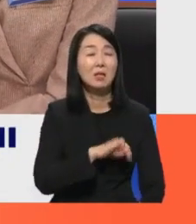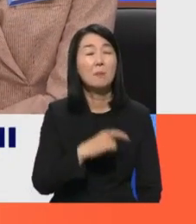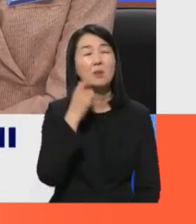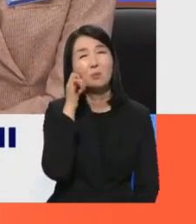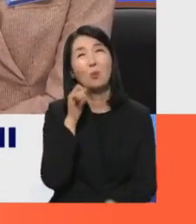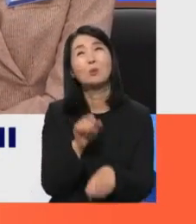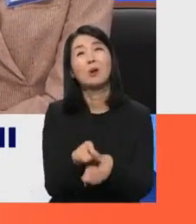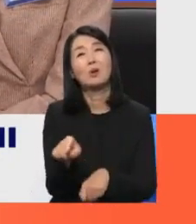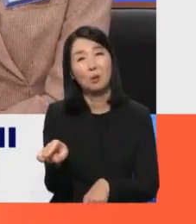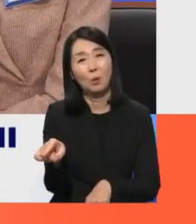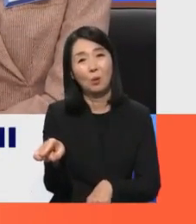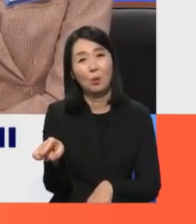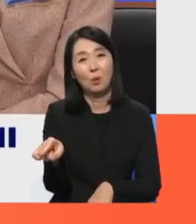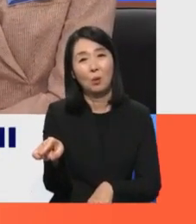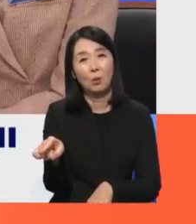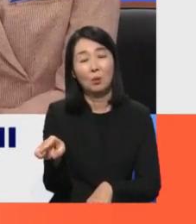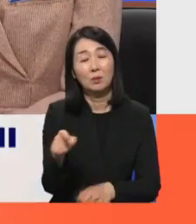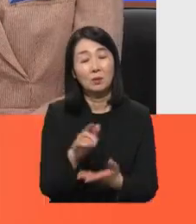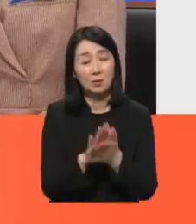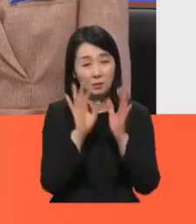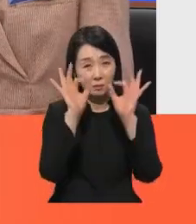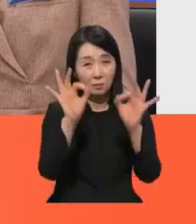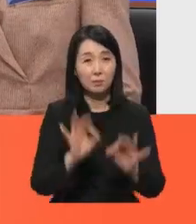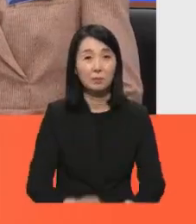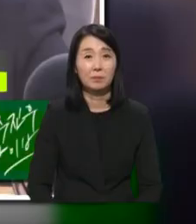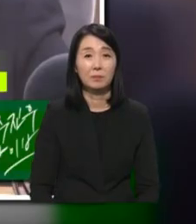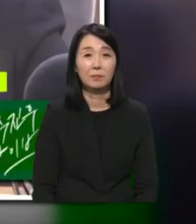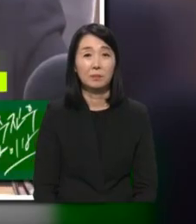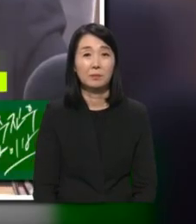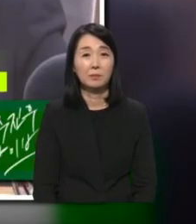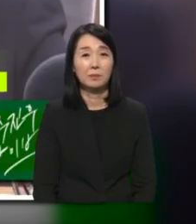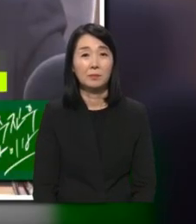못하는 성격이라고 말했는데요 직접 들어보시겠습니다